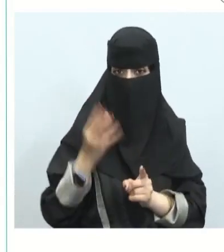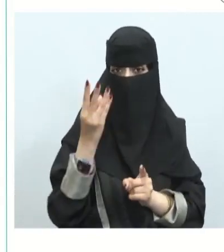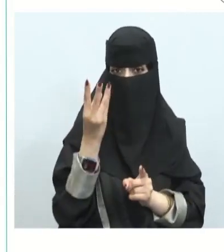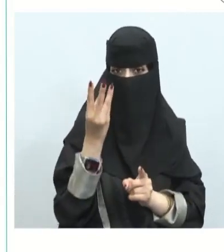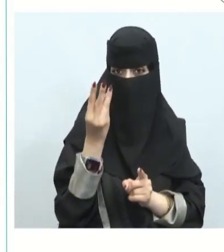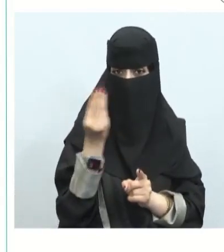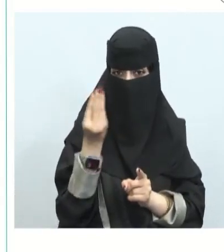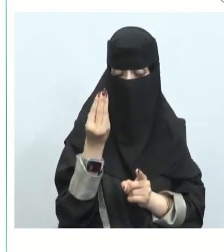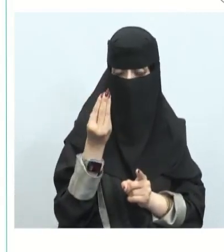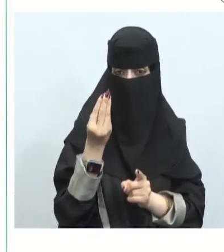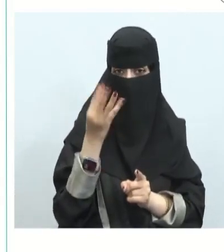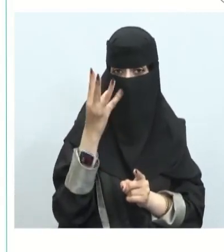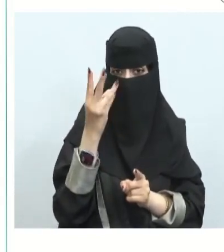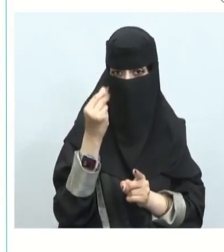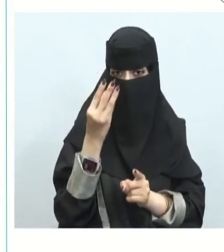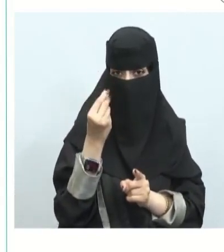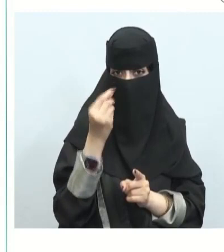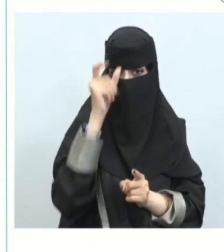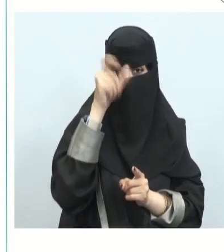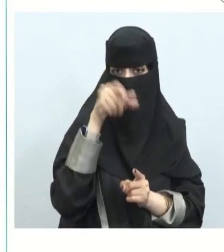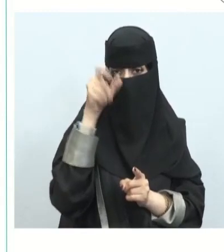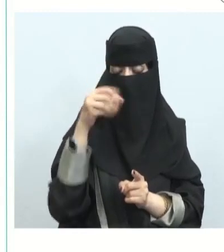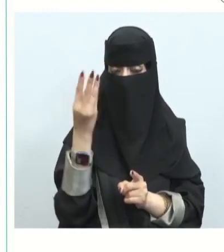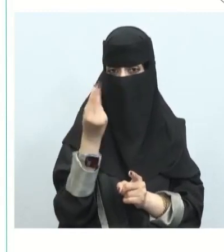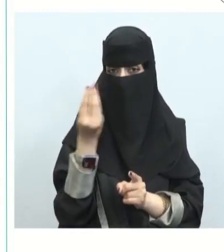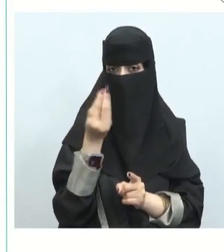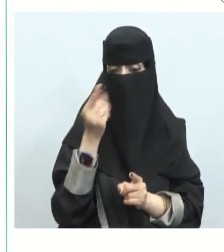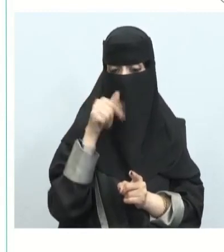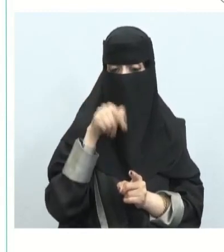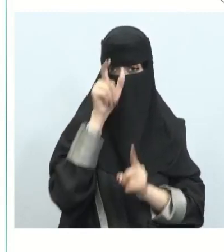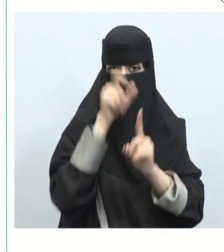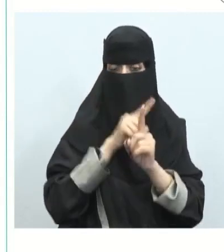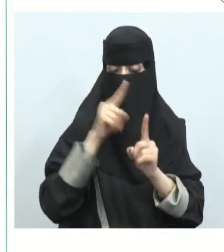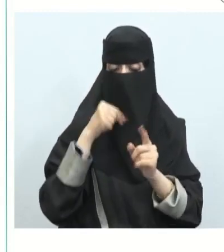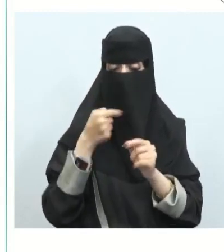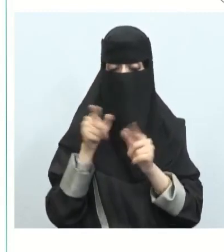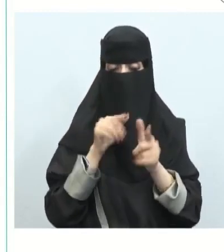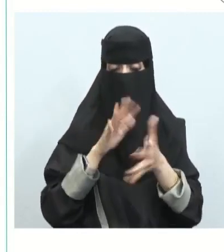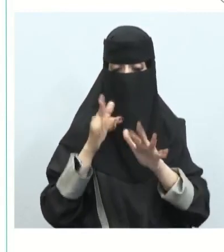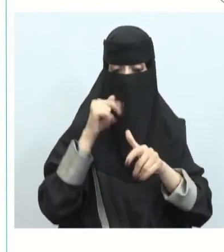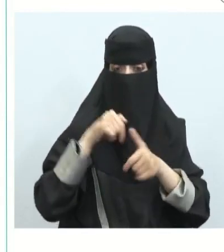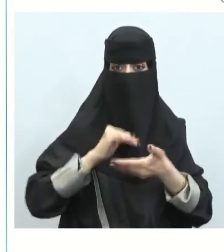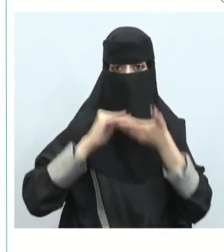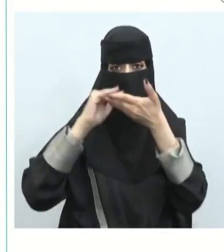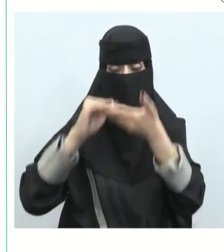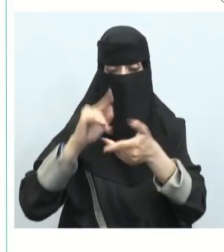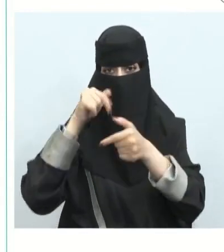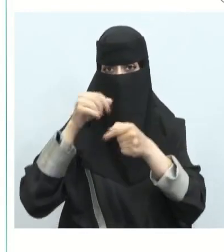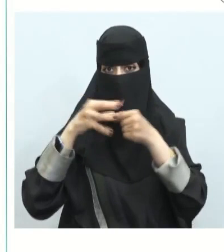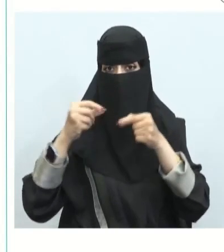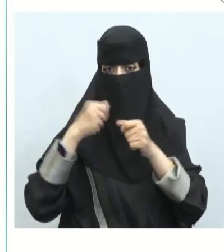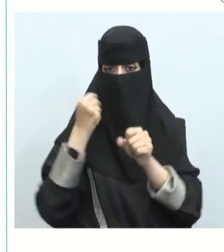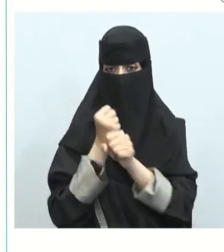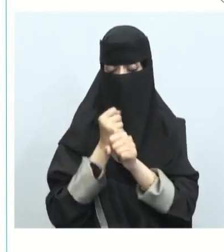من التغيير وبالت اكيد الافراد قد لا يتقبلون هذا الامر ولكن تحاول بعض المنظمات مساعده الافراد الذين خسروا